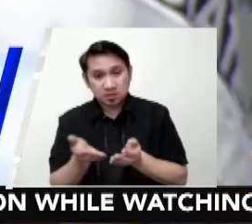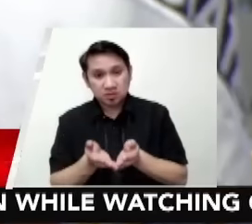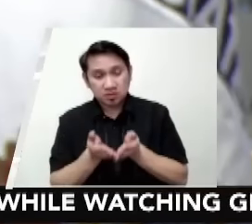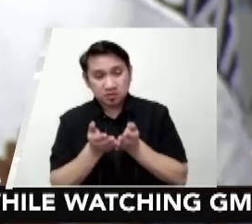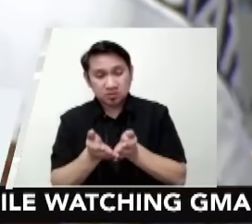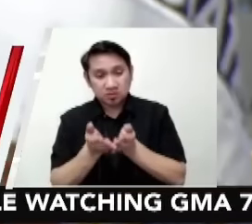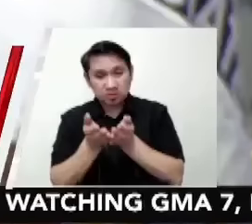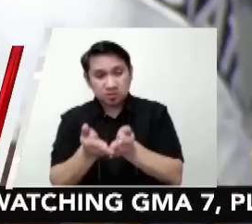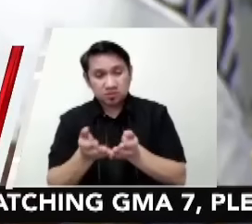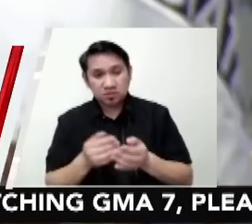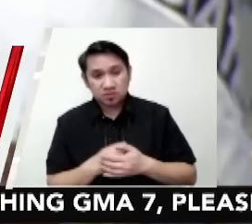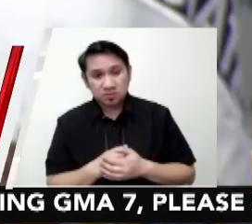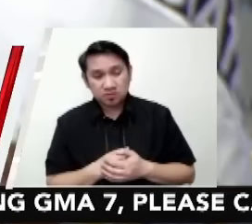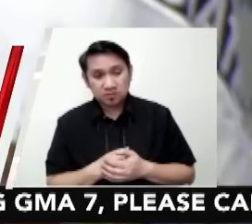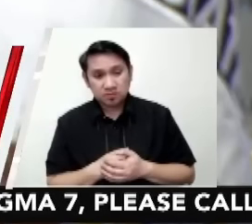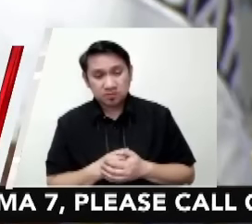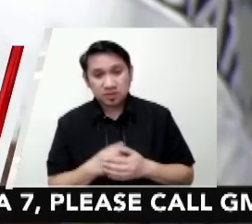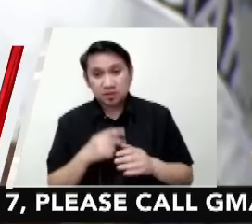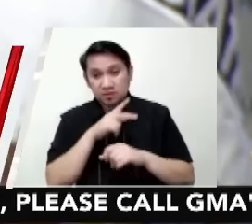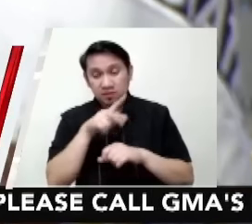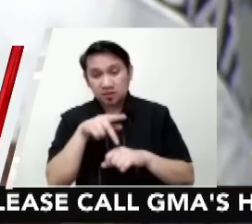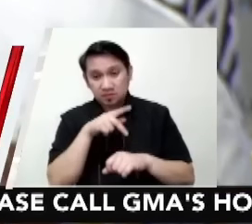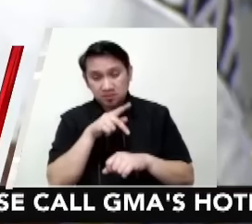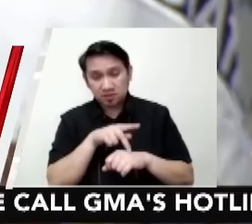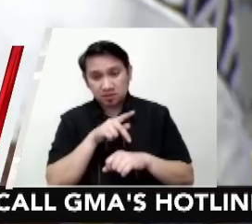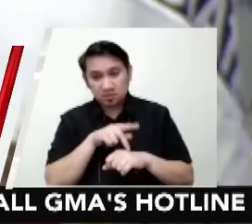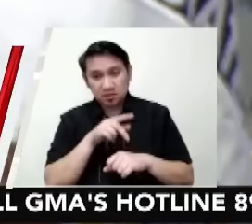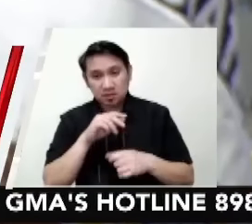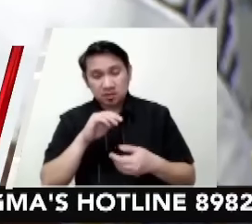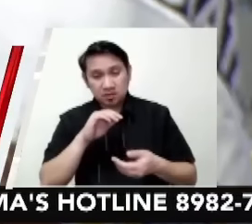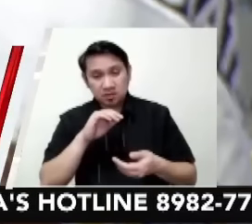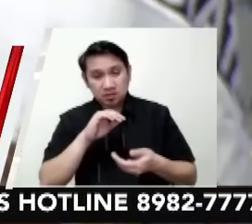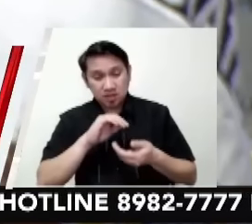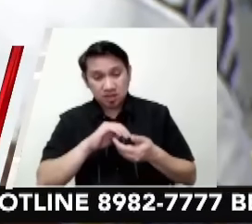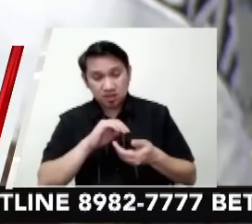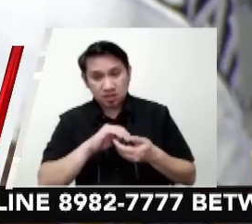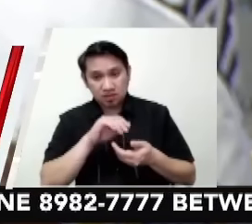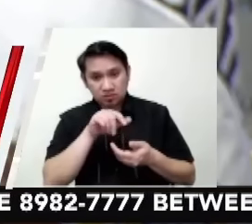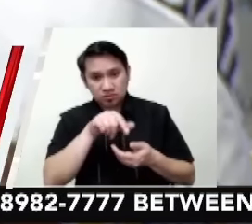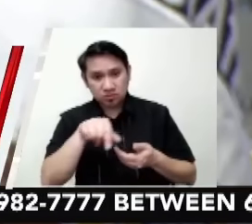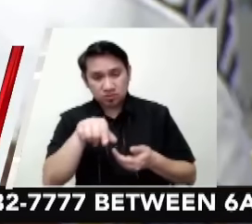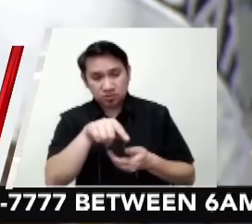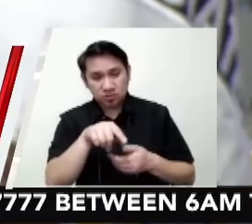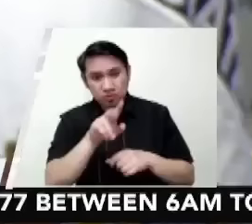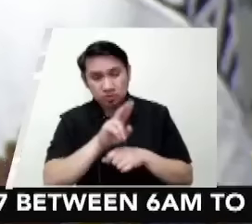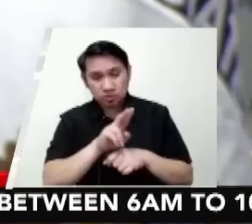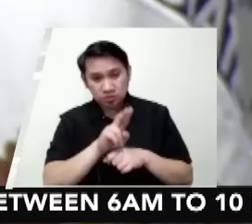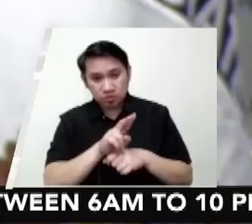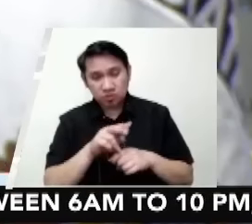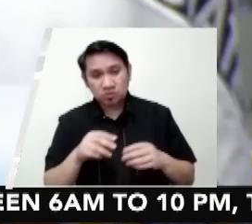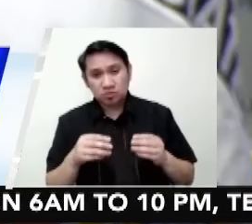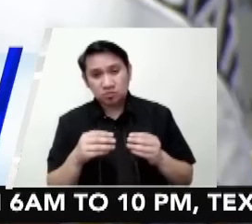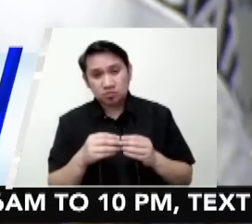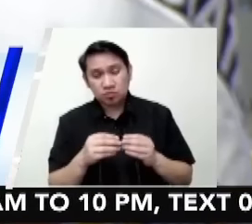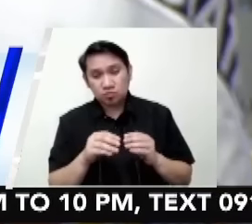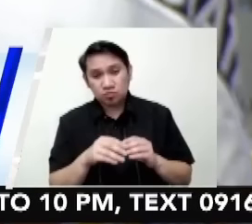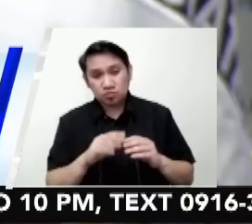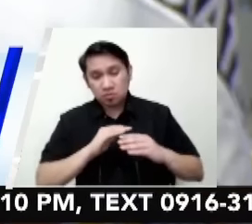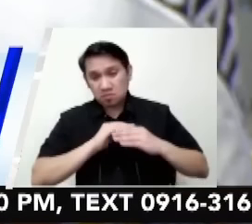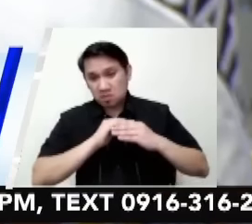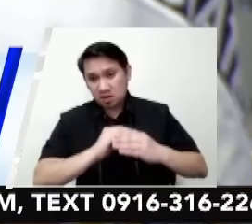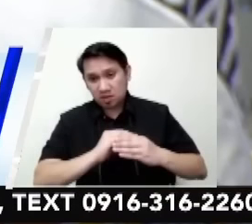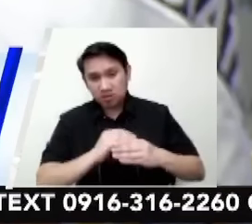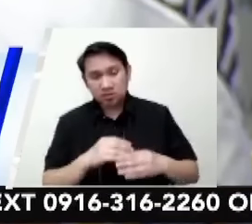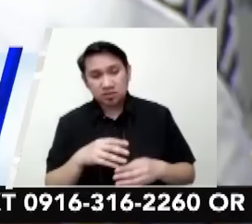Philippine allies. The PRC vessel's dangerous and deliberate use of water cannons, ramming, blocking maneuvers, and towing